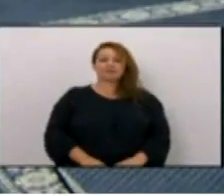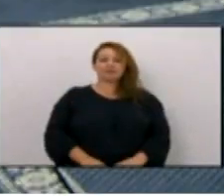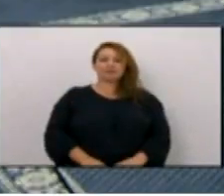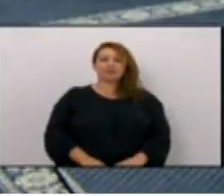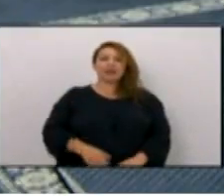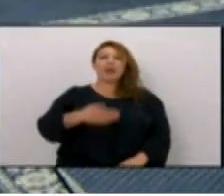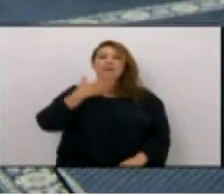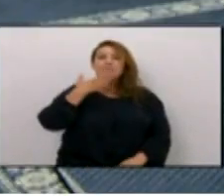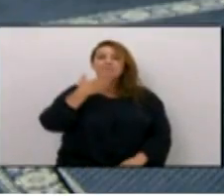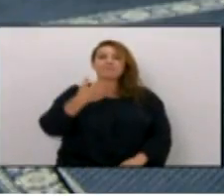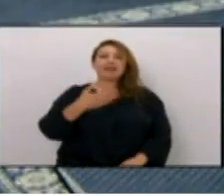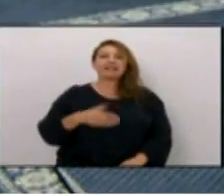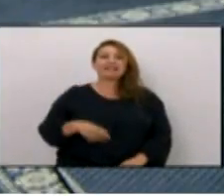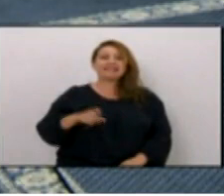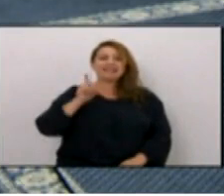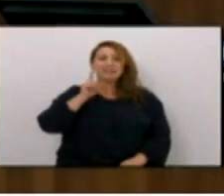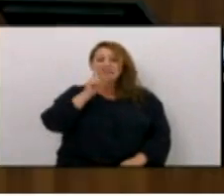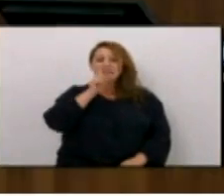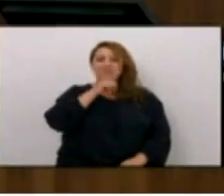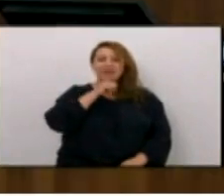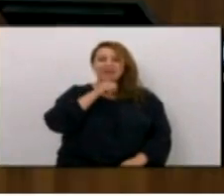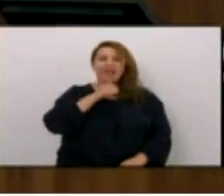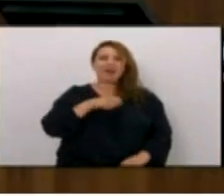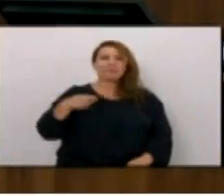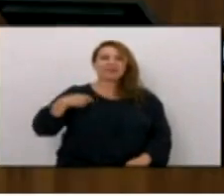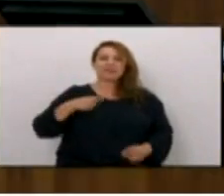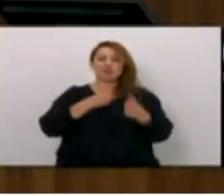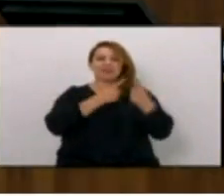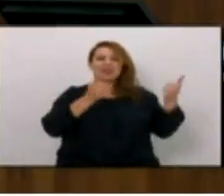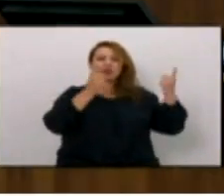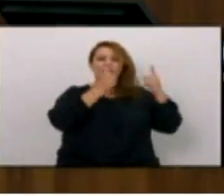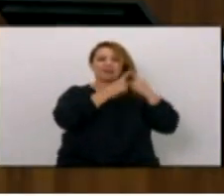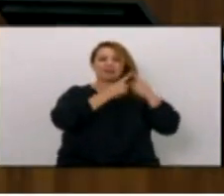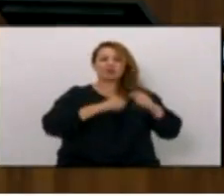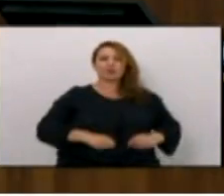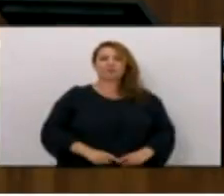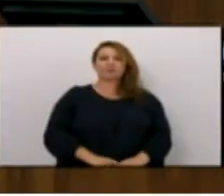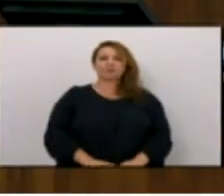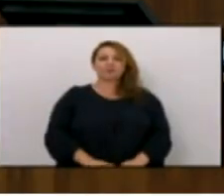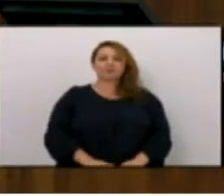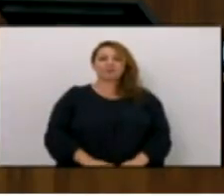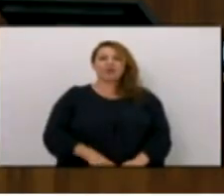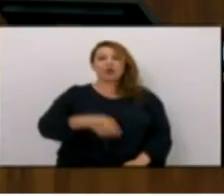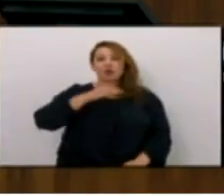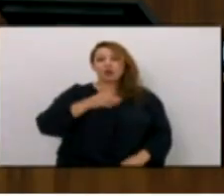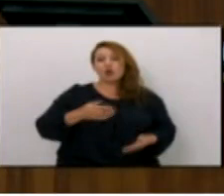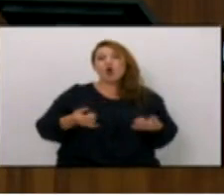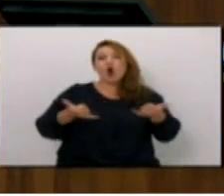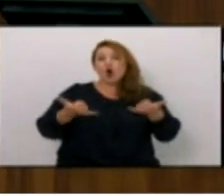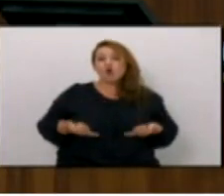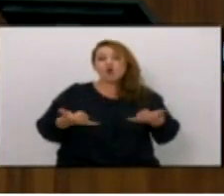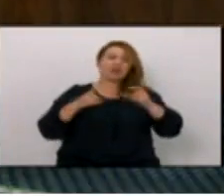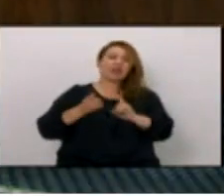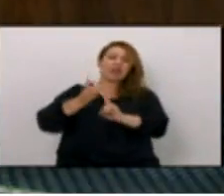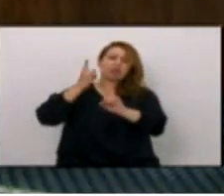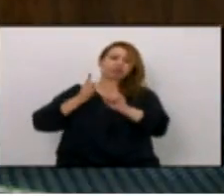مشروع قانون أتاه من مجلس الوزراء تم المصادقة عليه. تحدثنا اليوم مع مجموعة من البرلمانيين، هناك